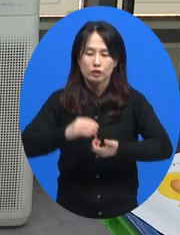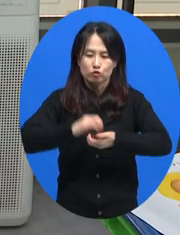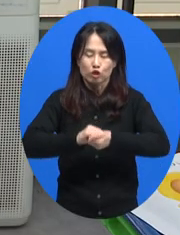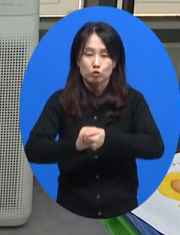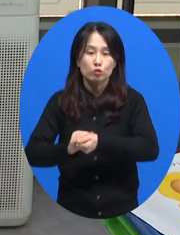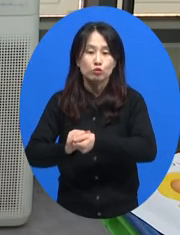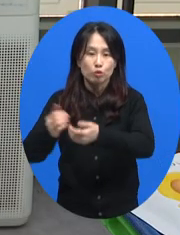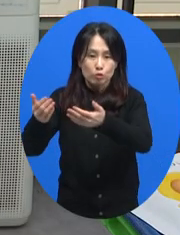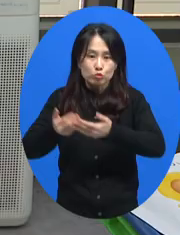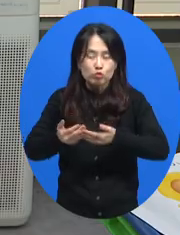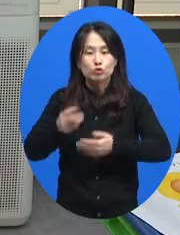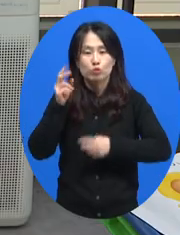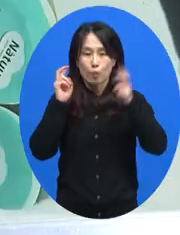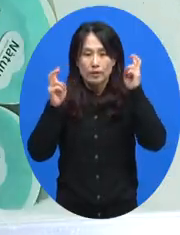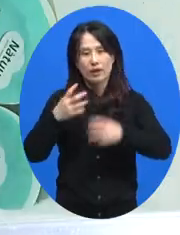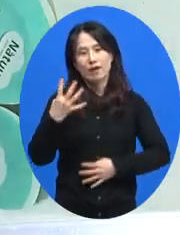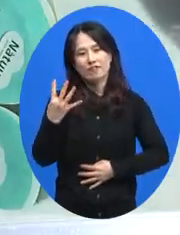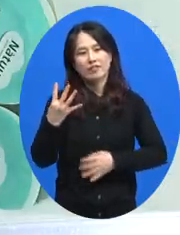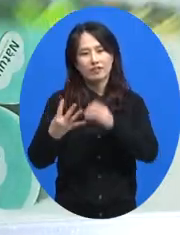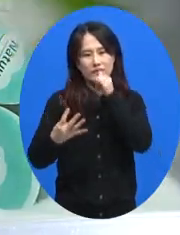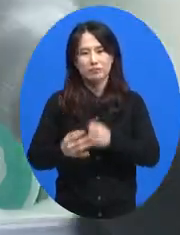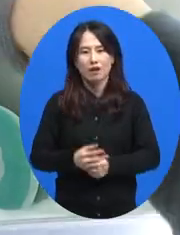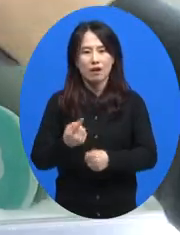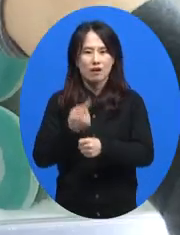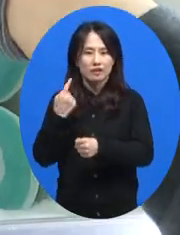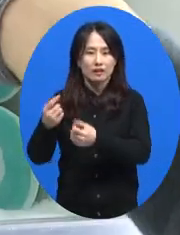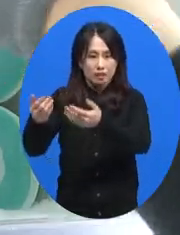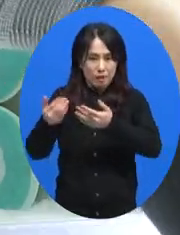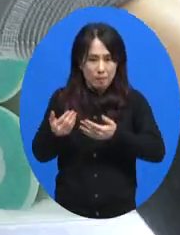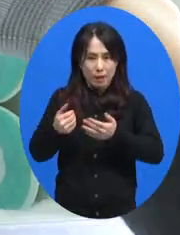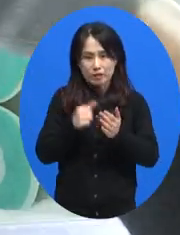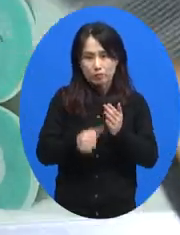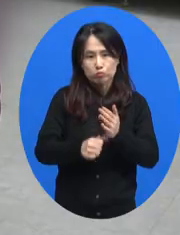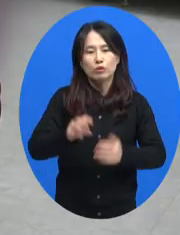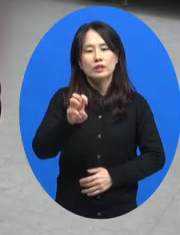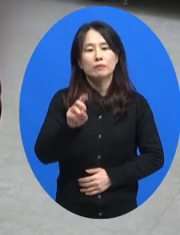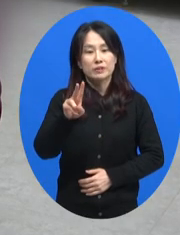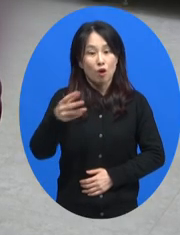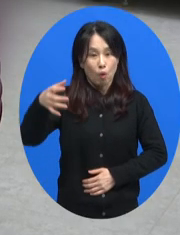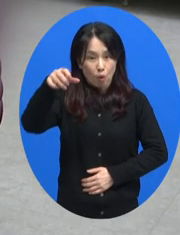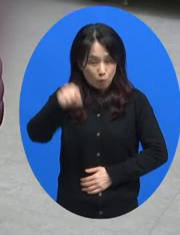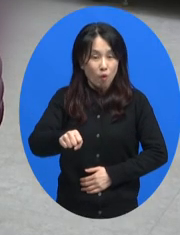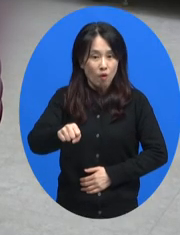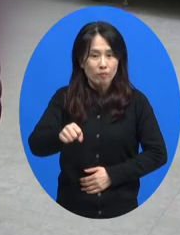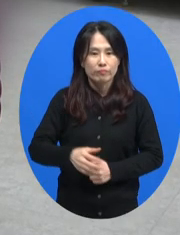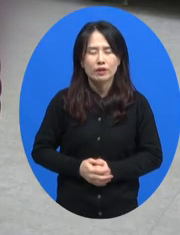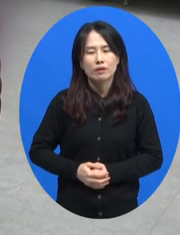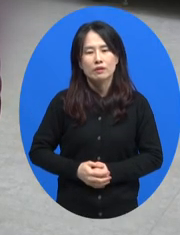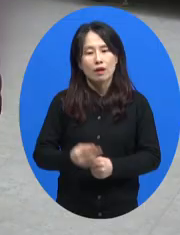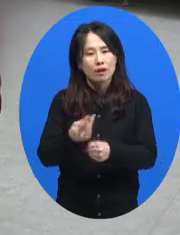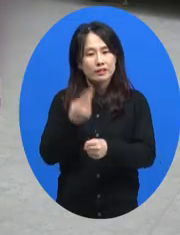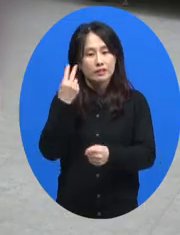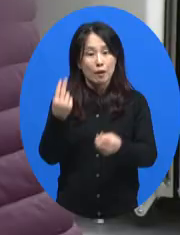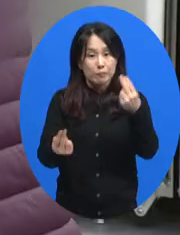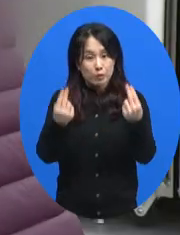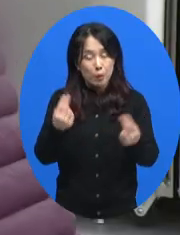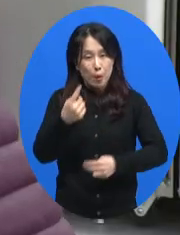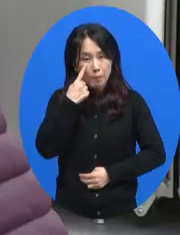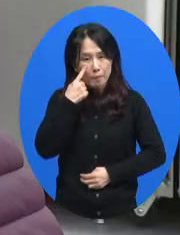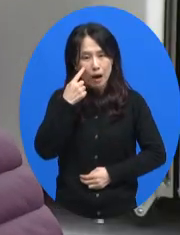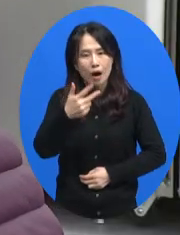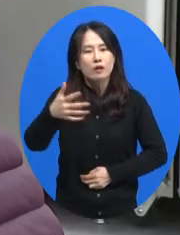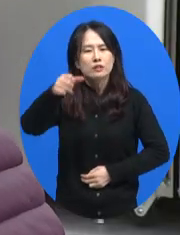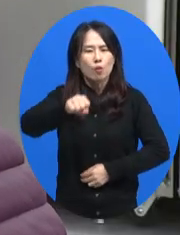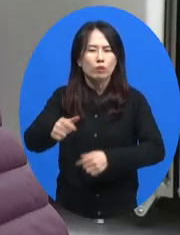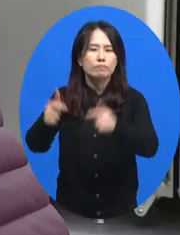주기적으로 기부하는 업체는 200여 곳. 지난해 기부받아 제공한 물품은 32억 원어치인데 2021년과 비교하면 7억